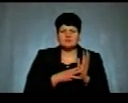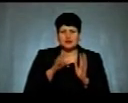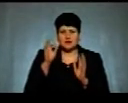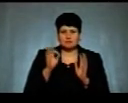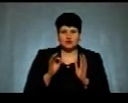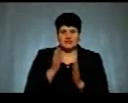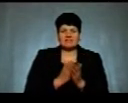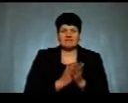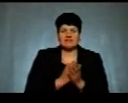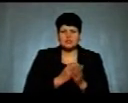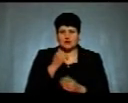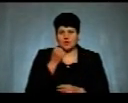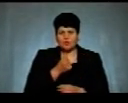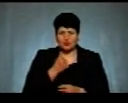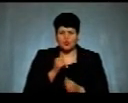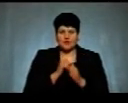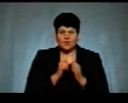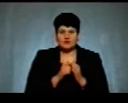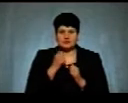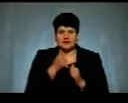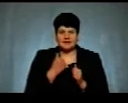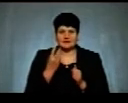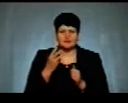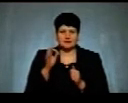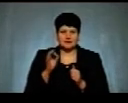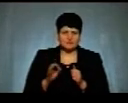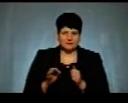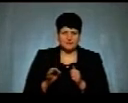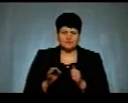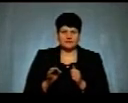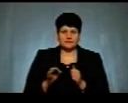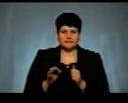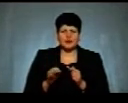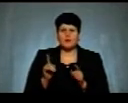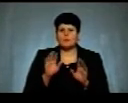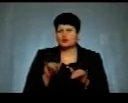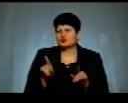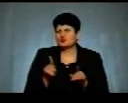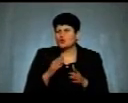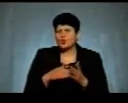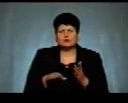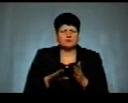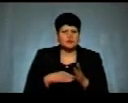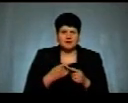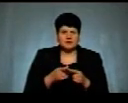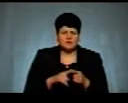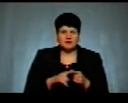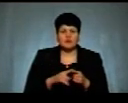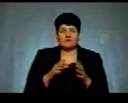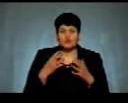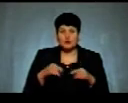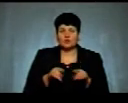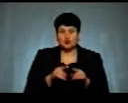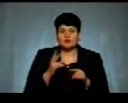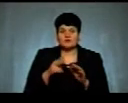18% вислуги років. Тобто, кожен рік 3%. Ну, потім, що то відмінили, це, ну, все одно я 26 років,